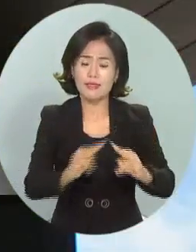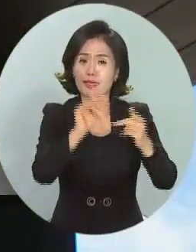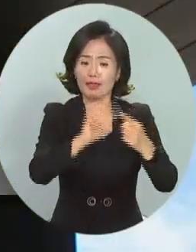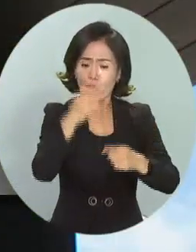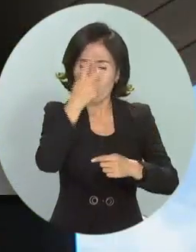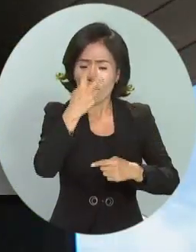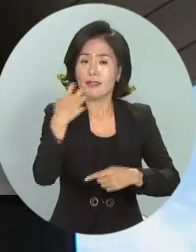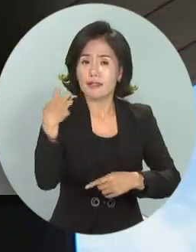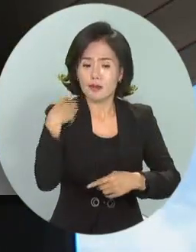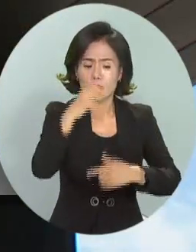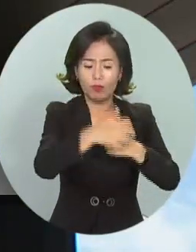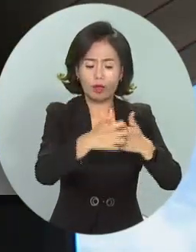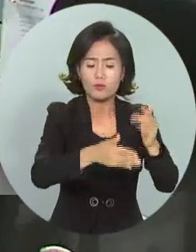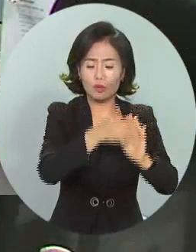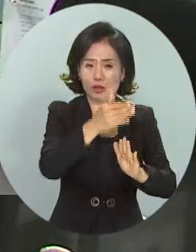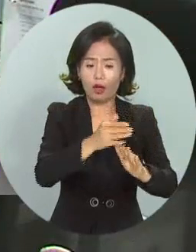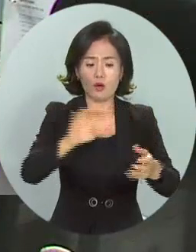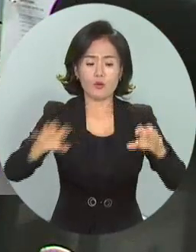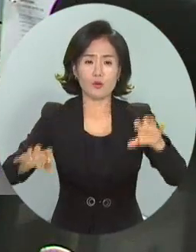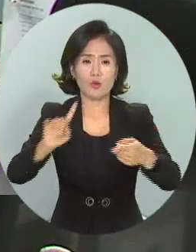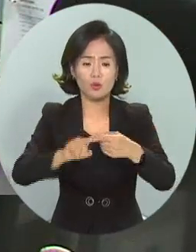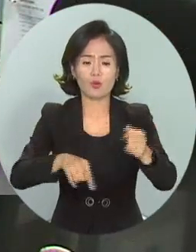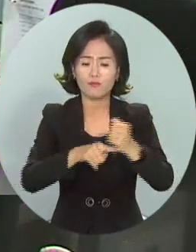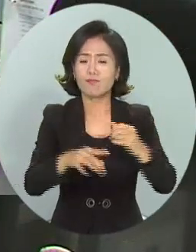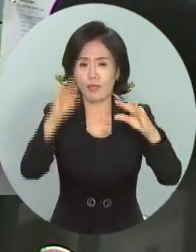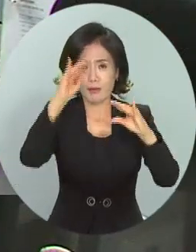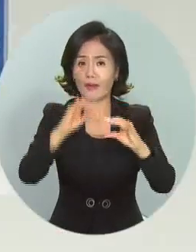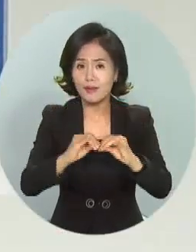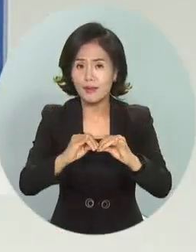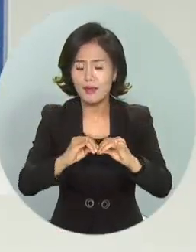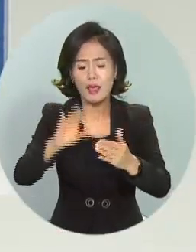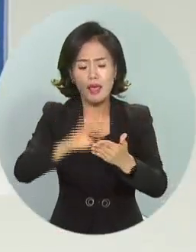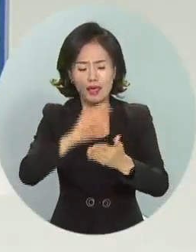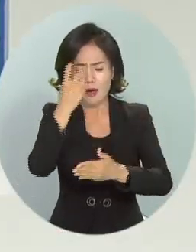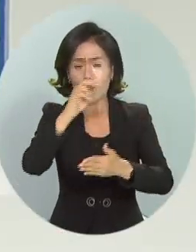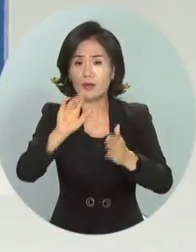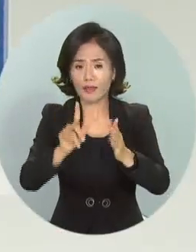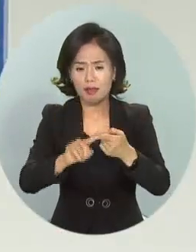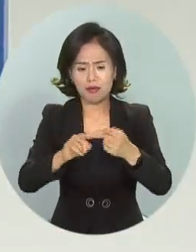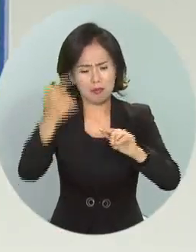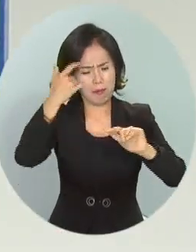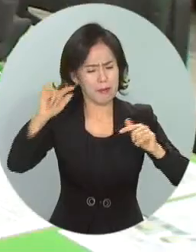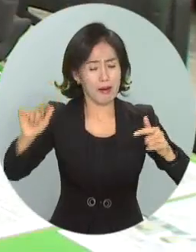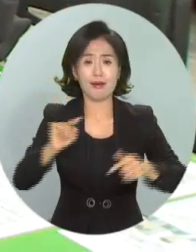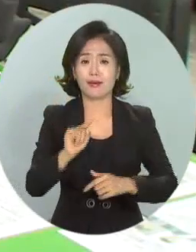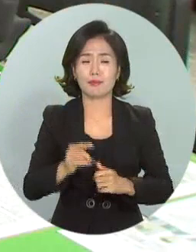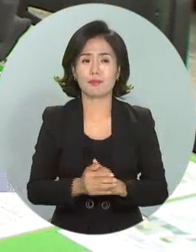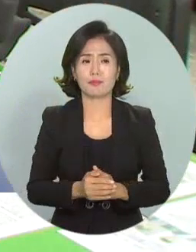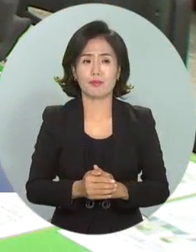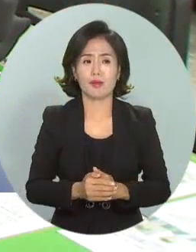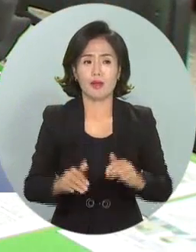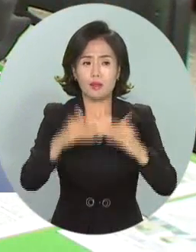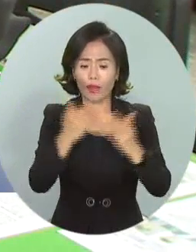대한 관리감독은 나주시가 하기로 양 자치단체가 뜻을 모았지만 회계 감독에 있어서는 이견이 큽니다 법을